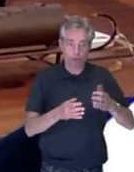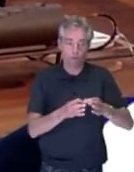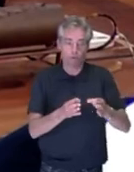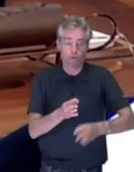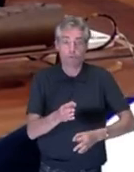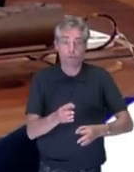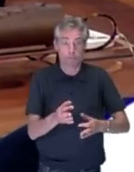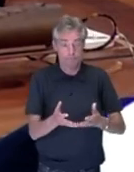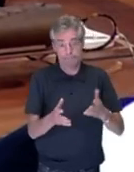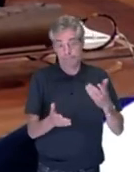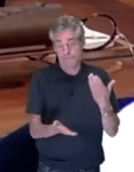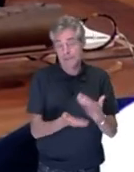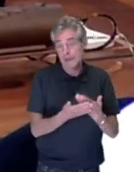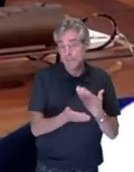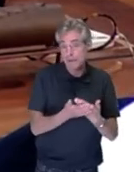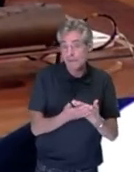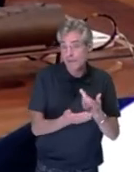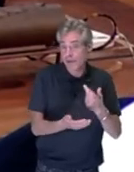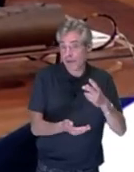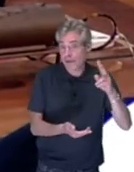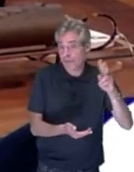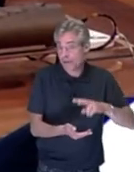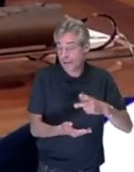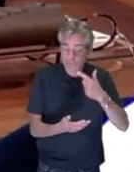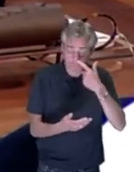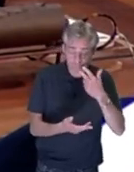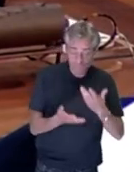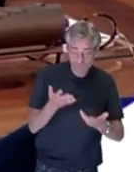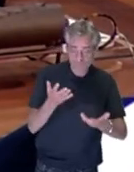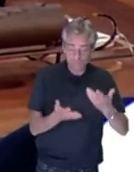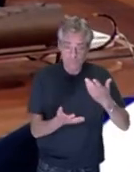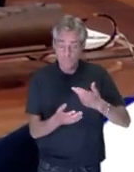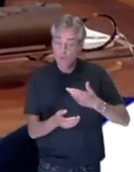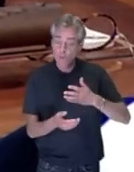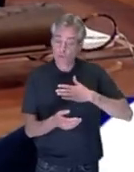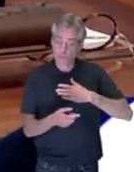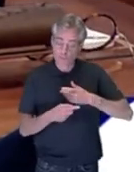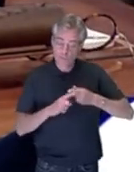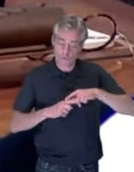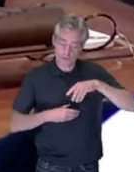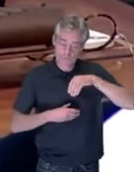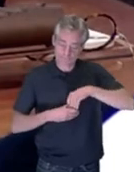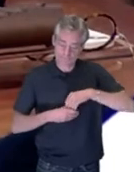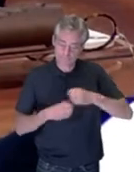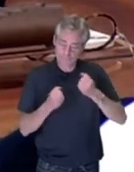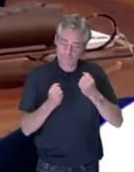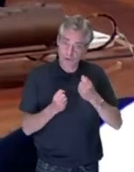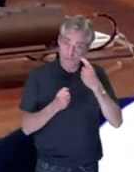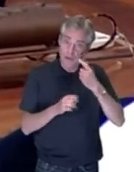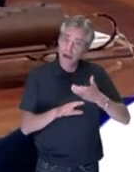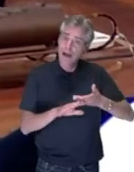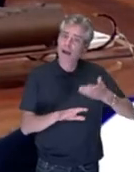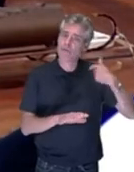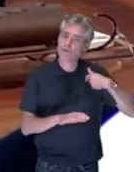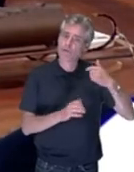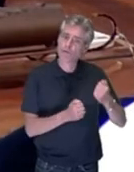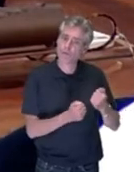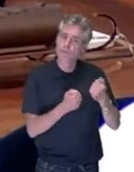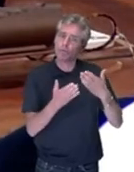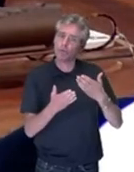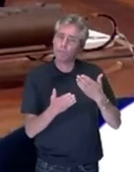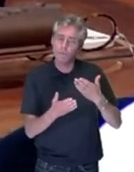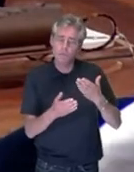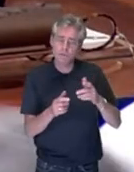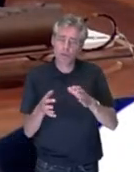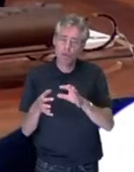fait que conforter quelque part notre conviction de la pertinence de ce que nous avions proposé tout au long des